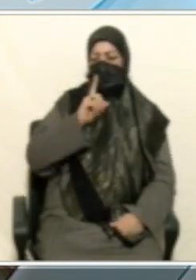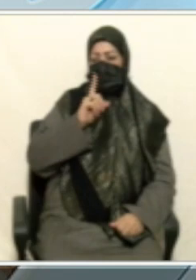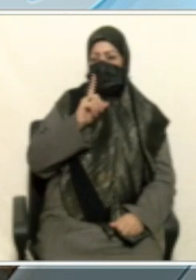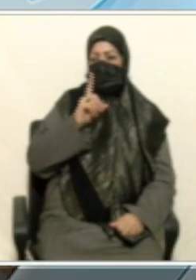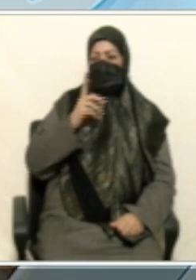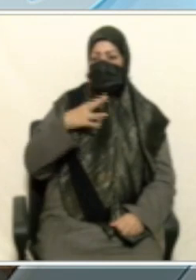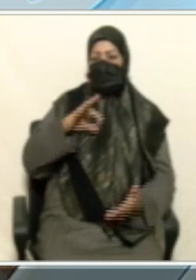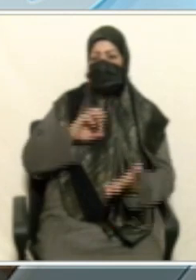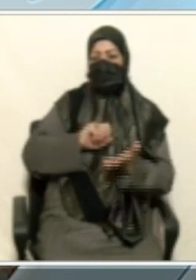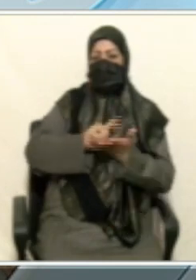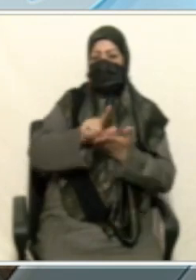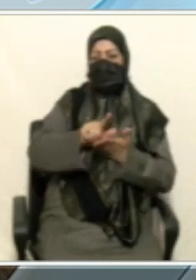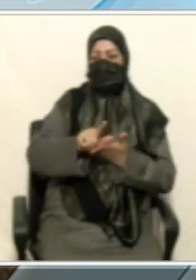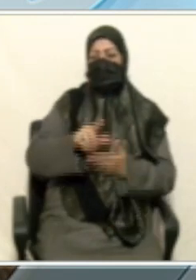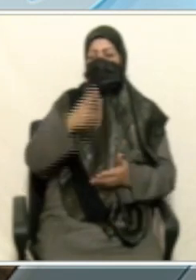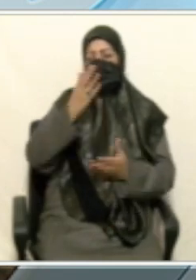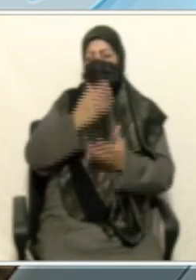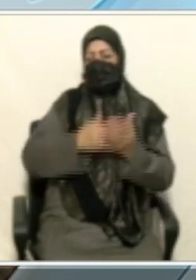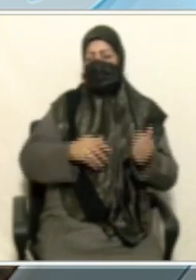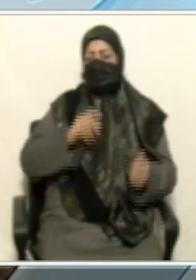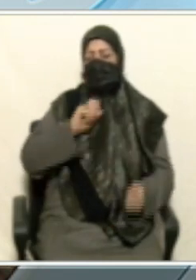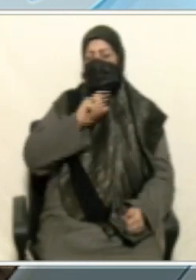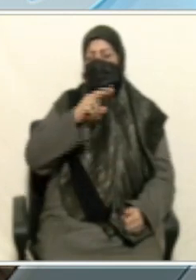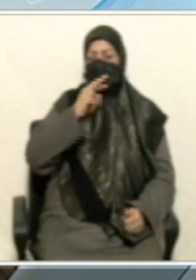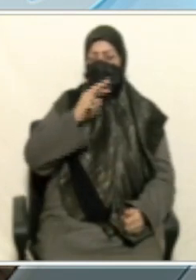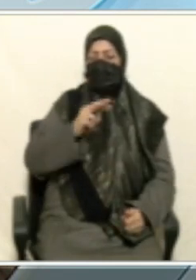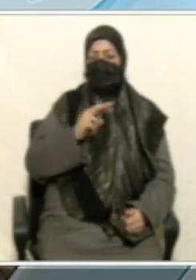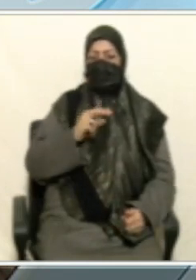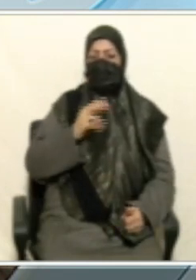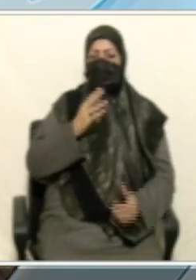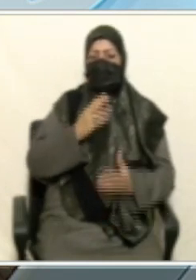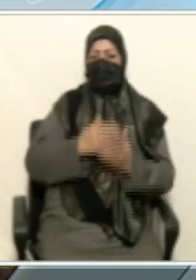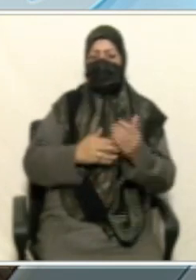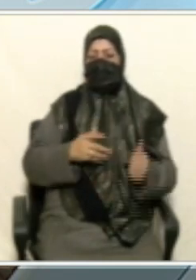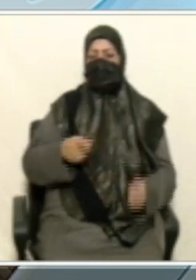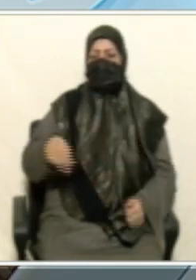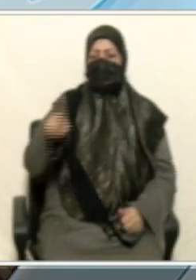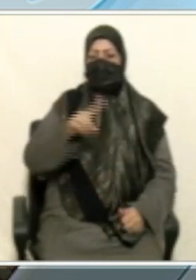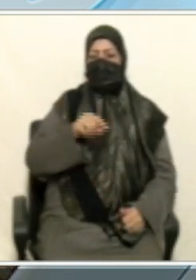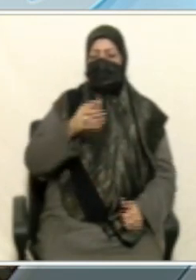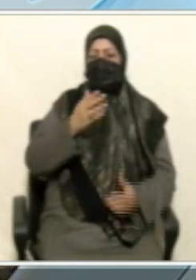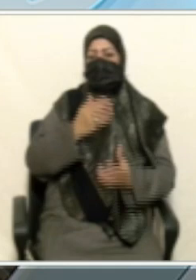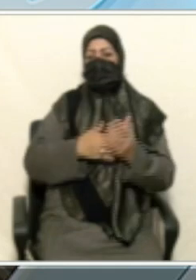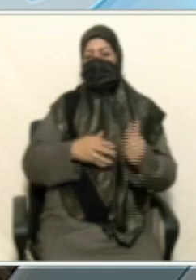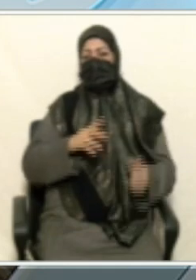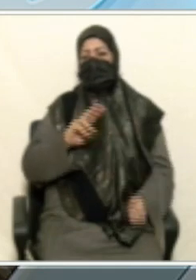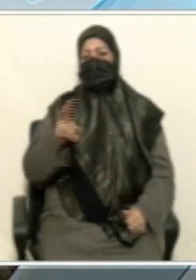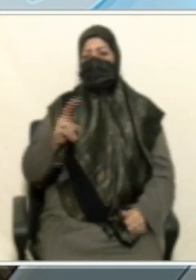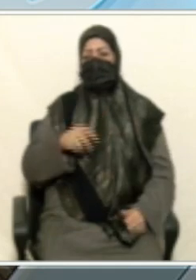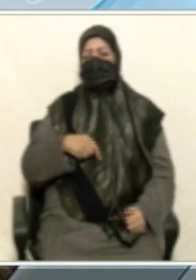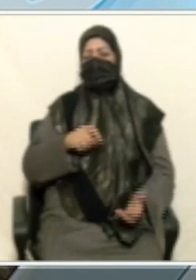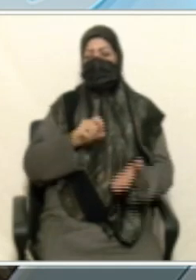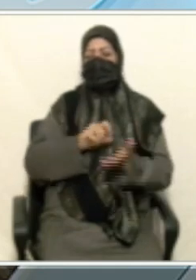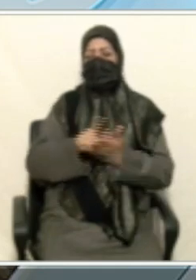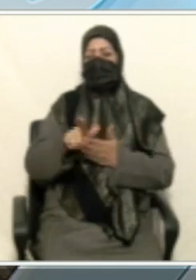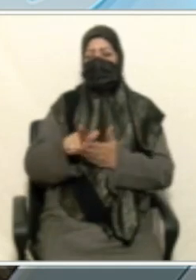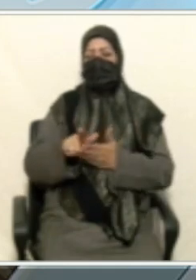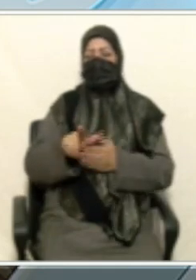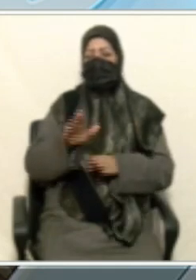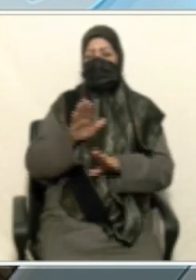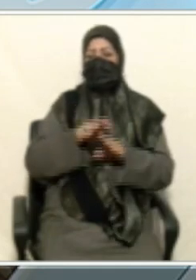تذكر الحقيقة، دون أن تذكر ما فعله ذلك الابن، وصلت رسالتها وافية بتلك الدمعات التي